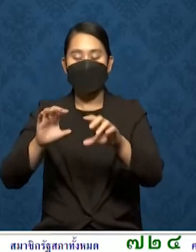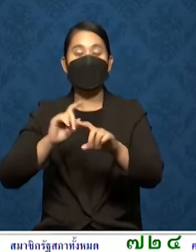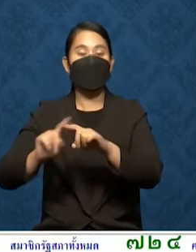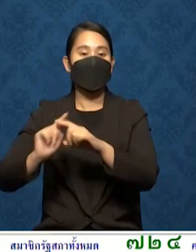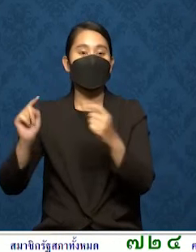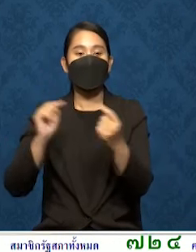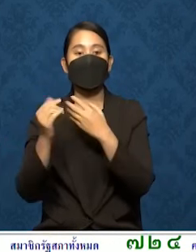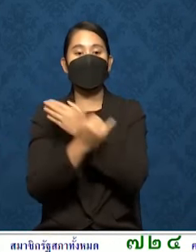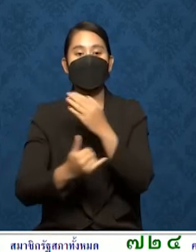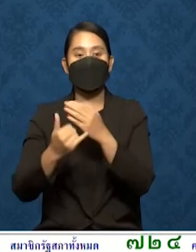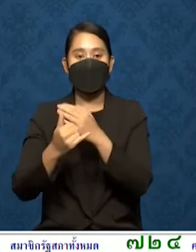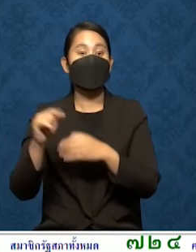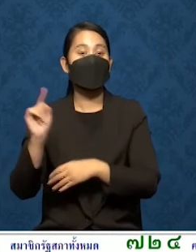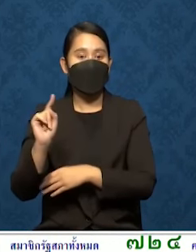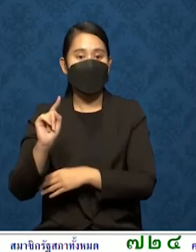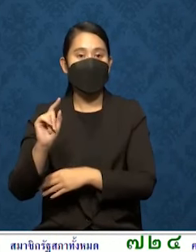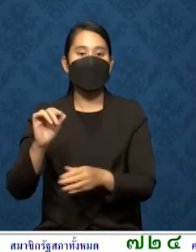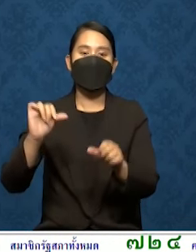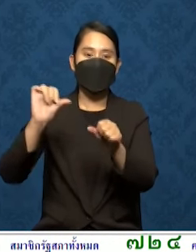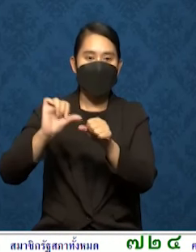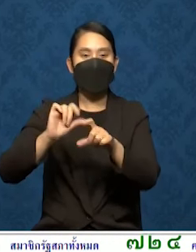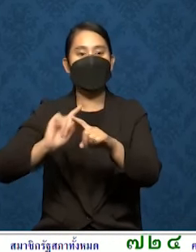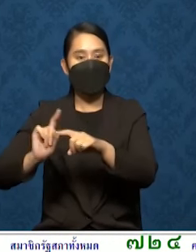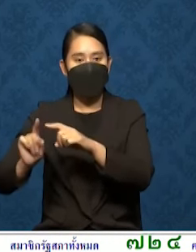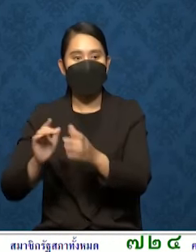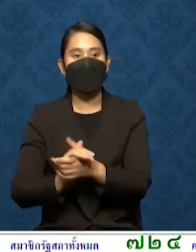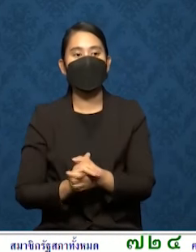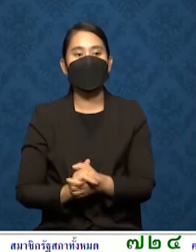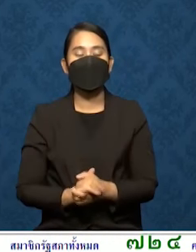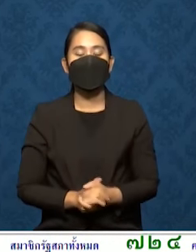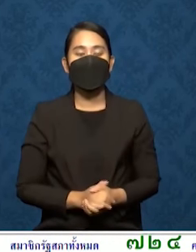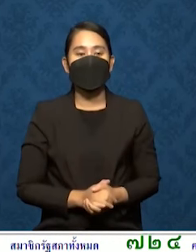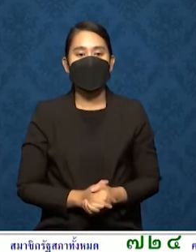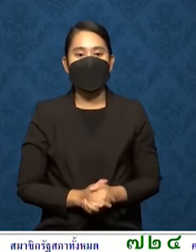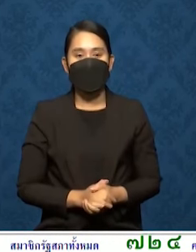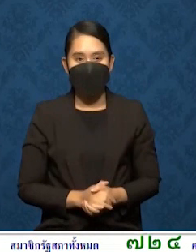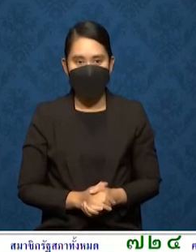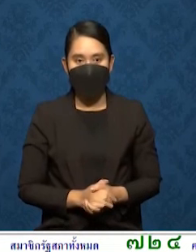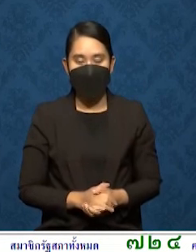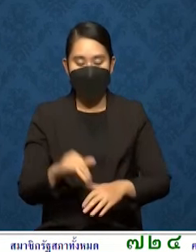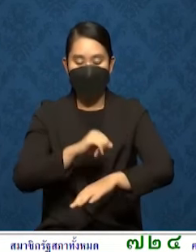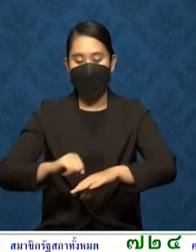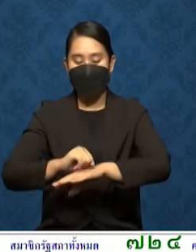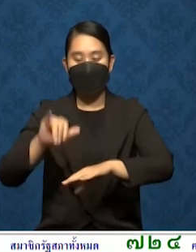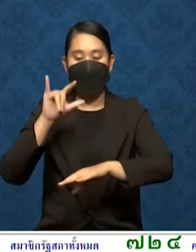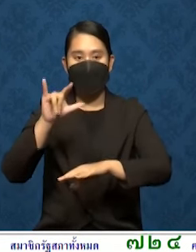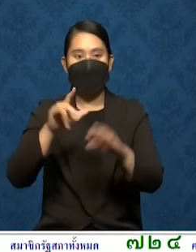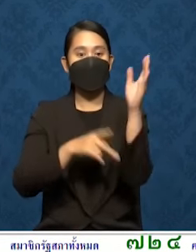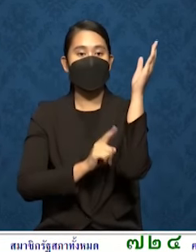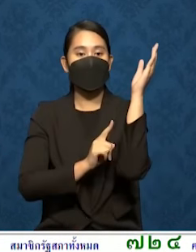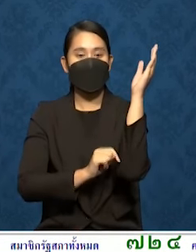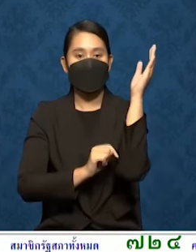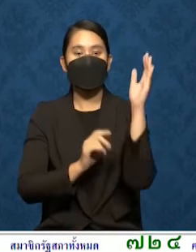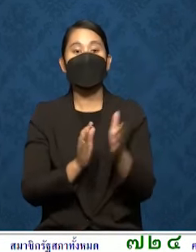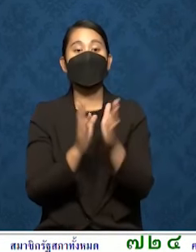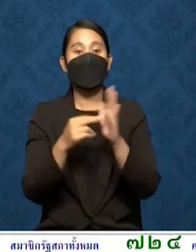ทศตะวันออกกลางรวมถึงประเทศในคาบสมุทรมาลายูดังนั้นสนามบินปัตตานี